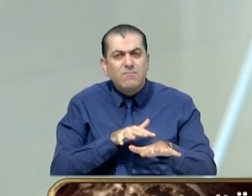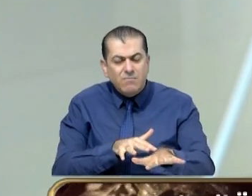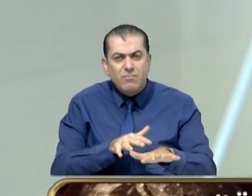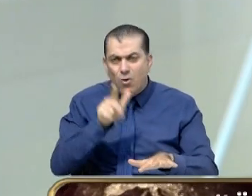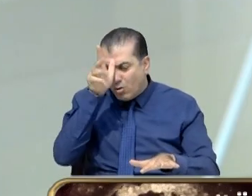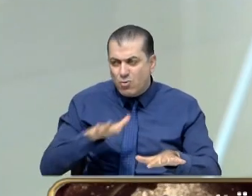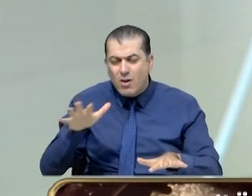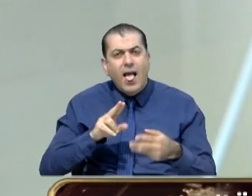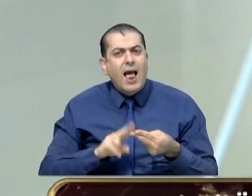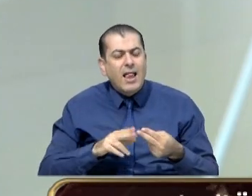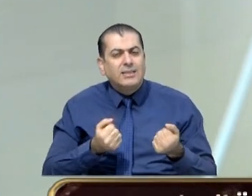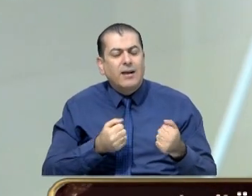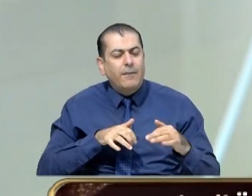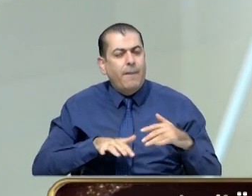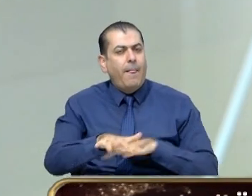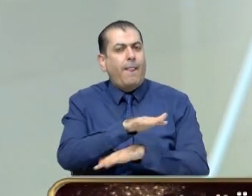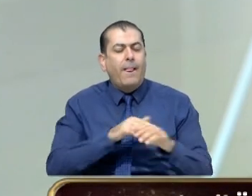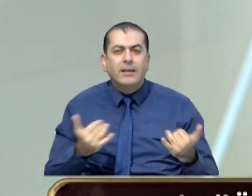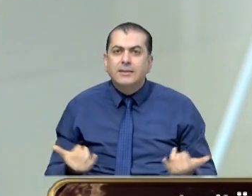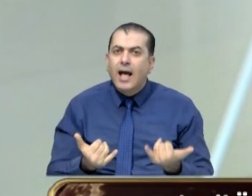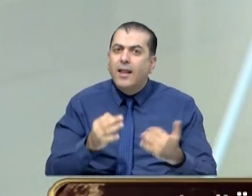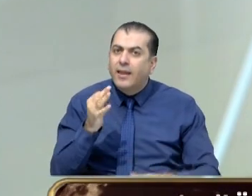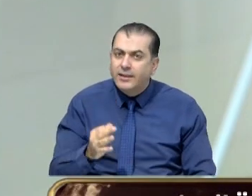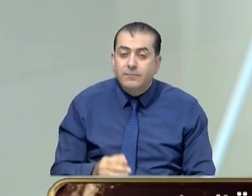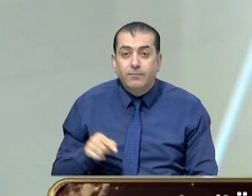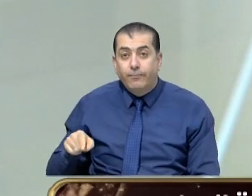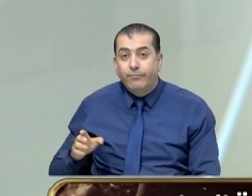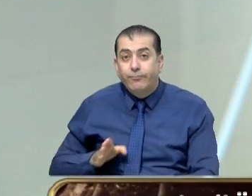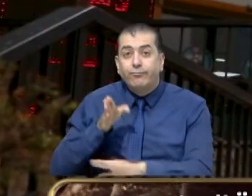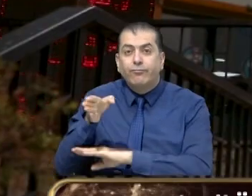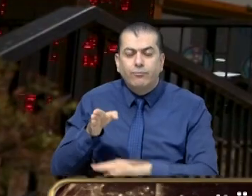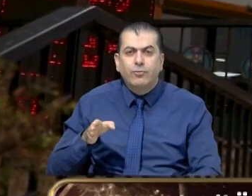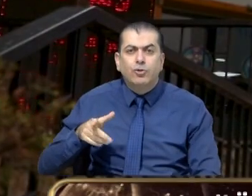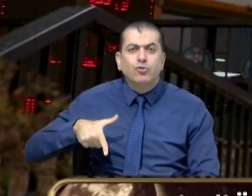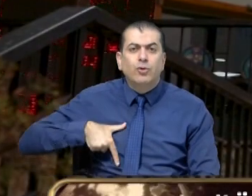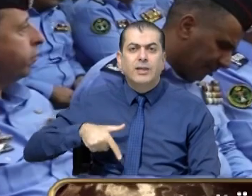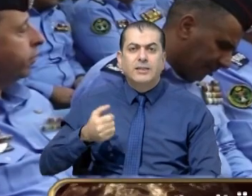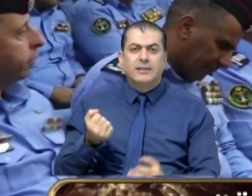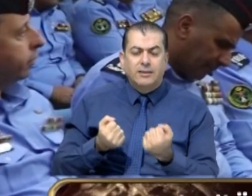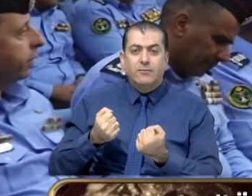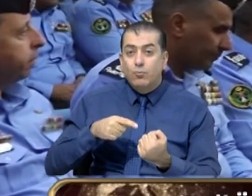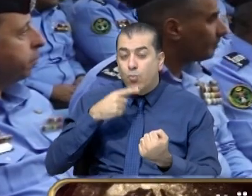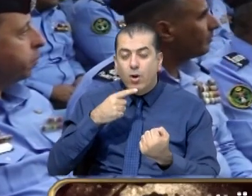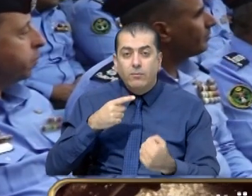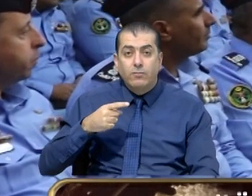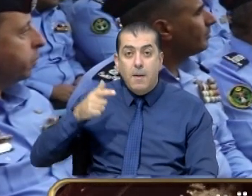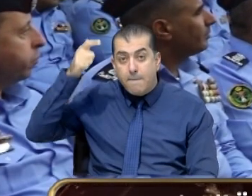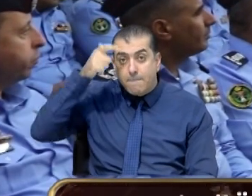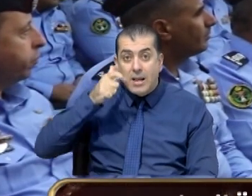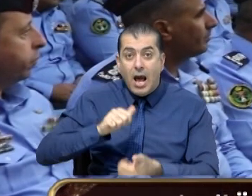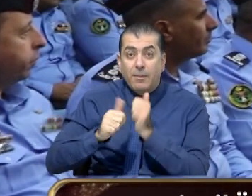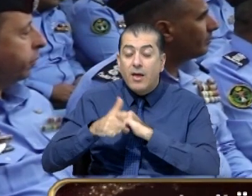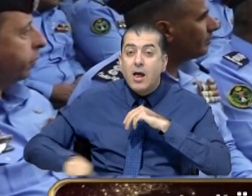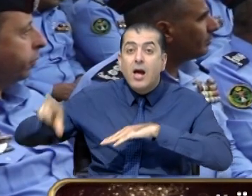مناطق المملكه ونقل اللواء المعيطه خلال زيارته اليوم اداره السير تقدير جلاله الملك عبد الاثاني